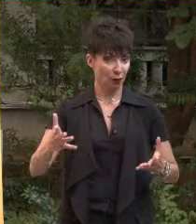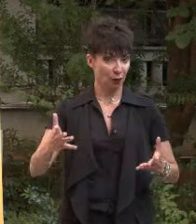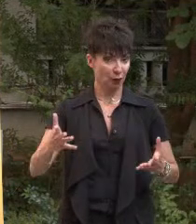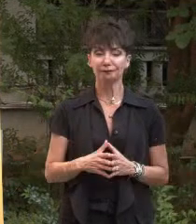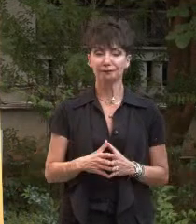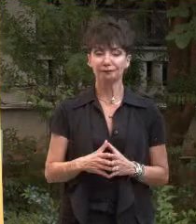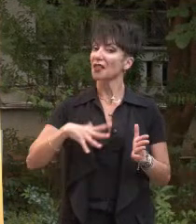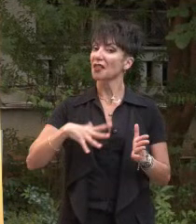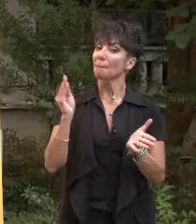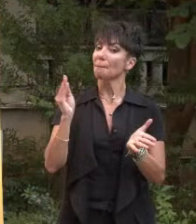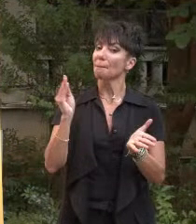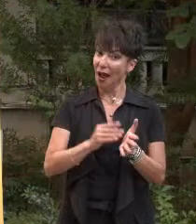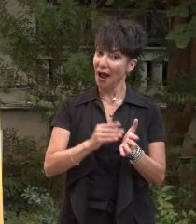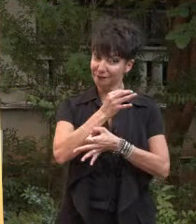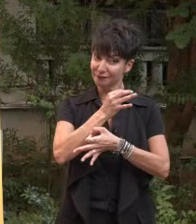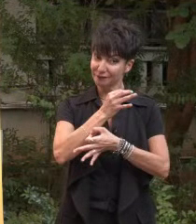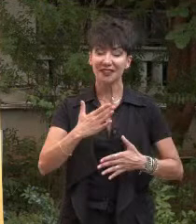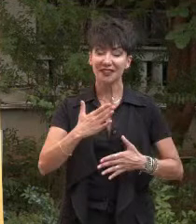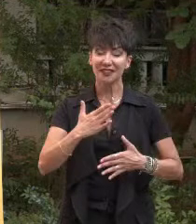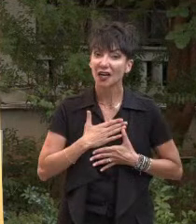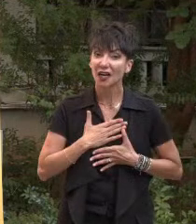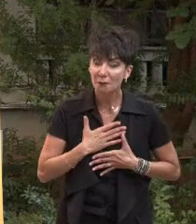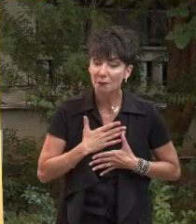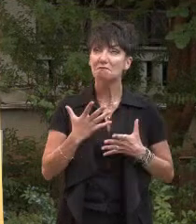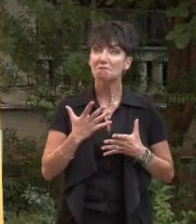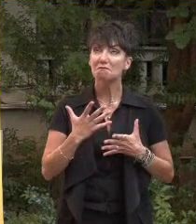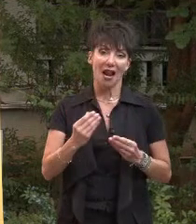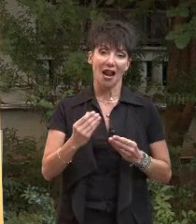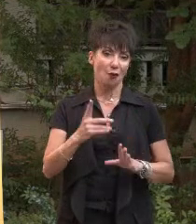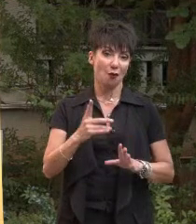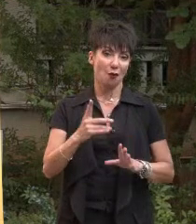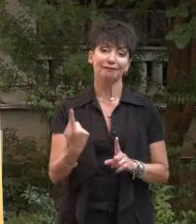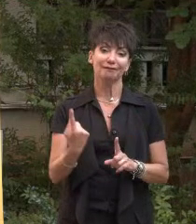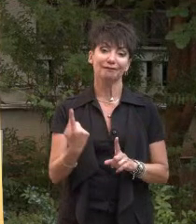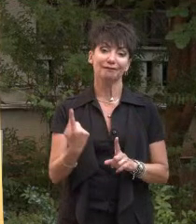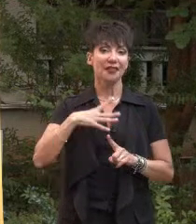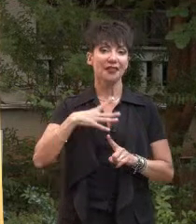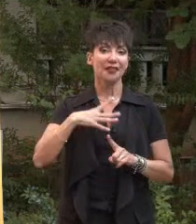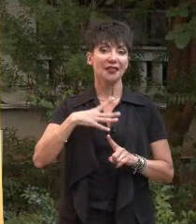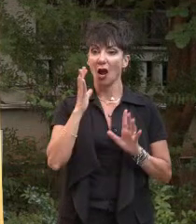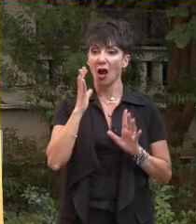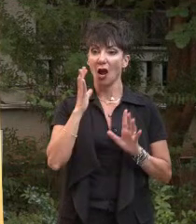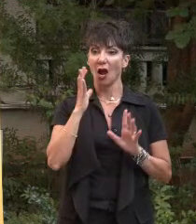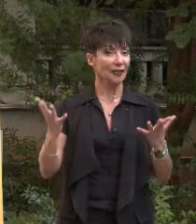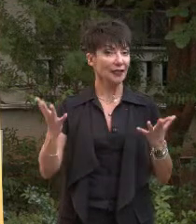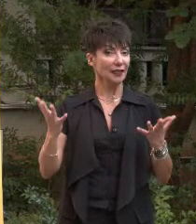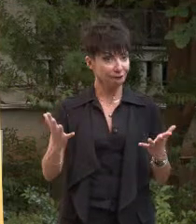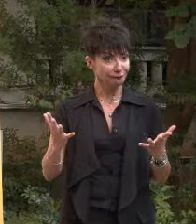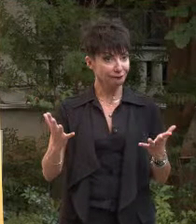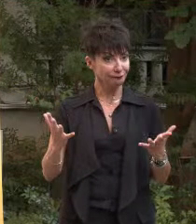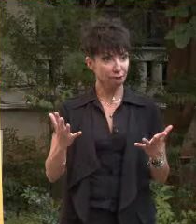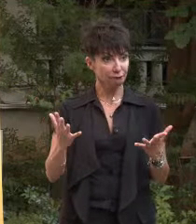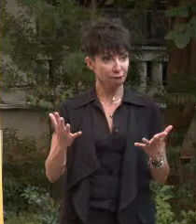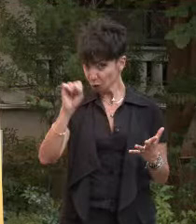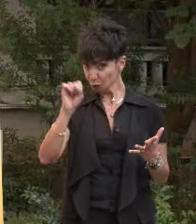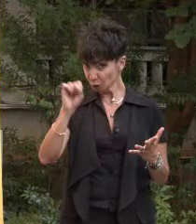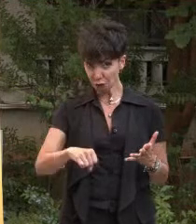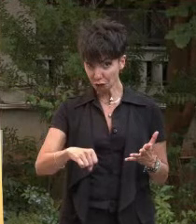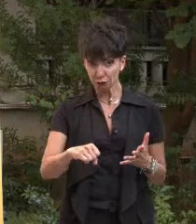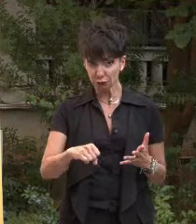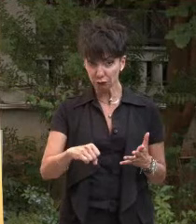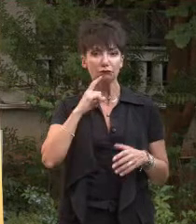και πάλι να σας ευχαριστήσω θερμά και να σημειώσω ότι έχουμε ξεκινήσει